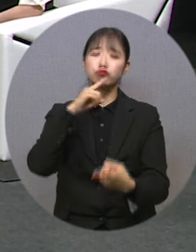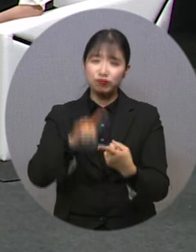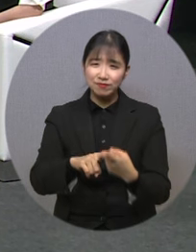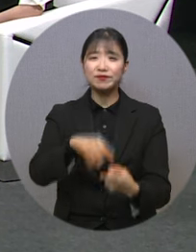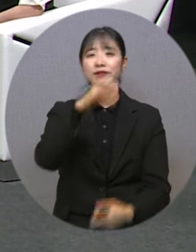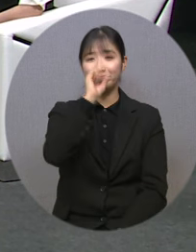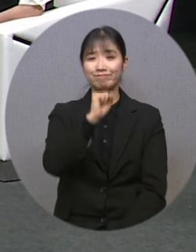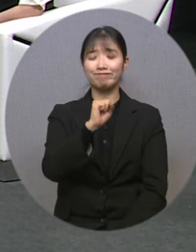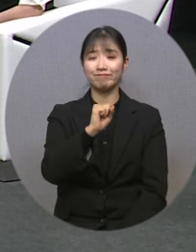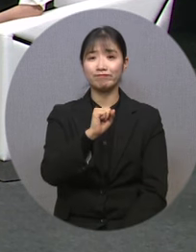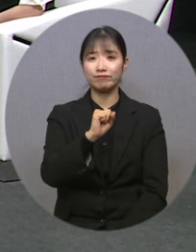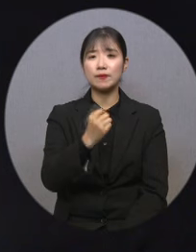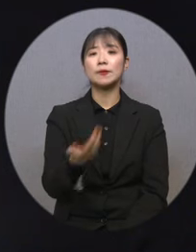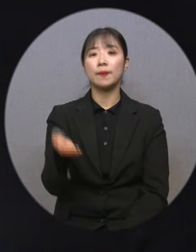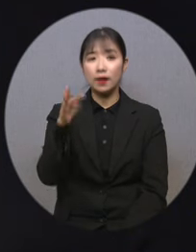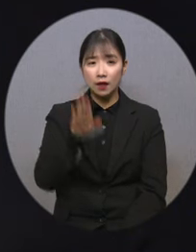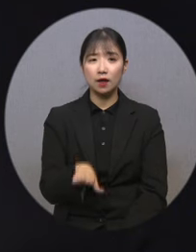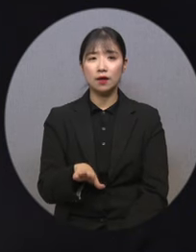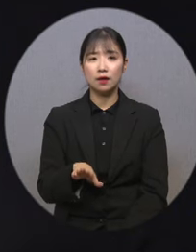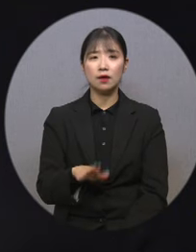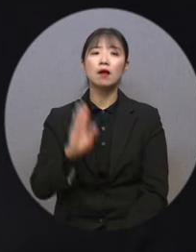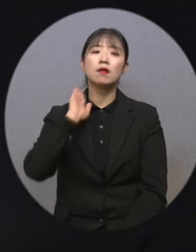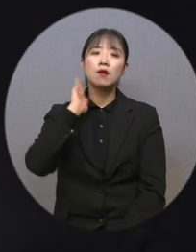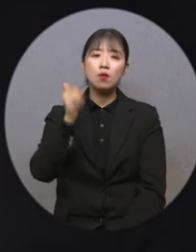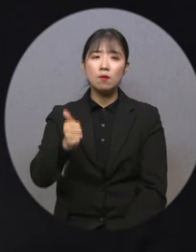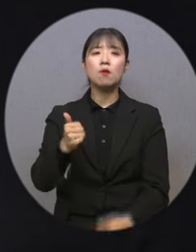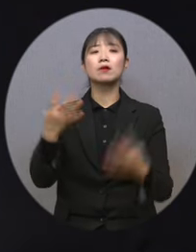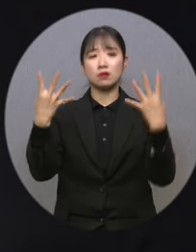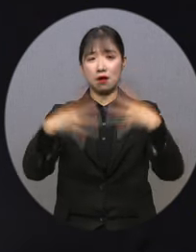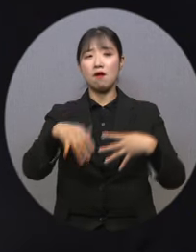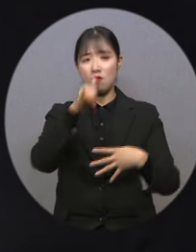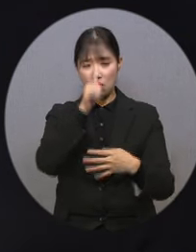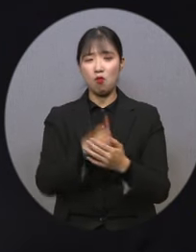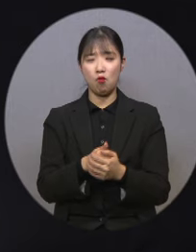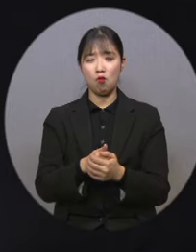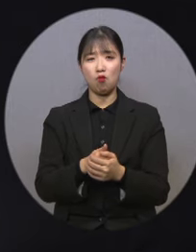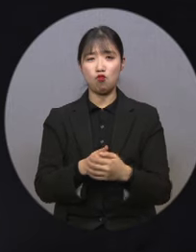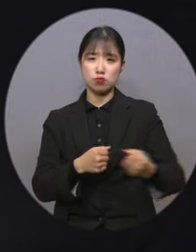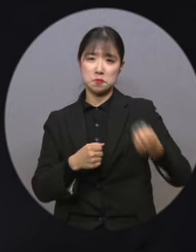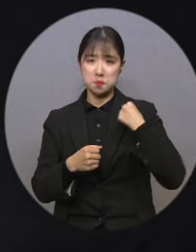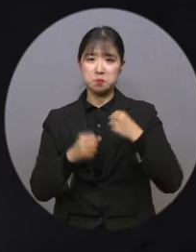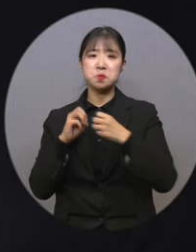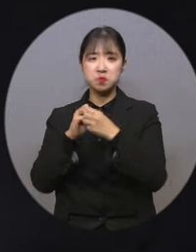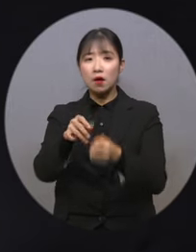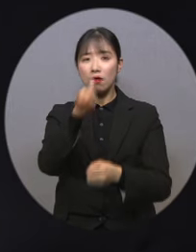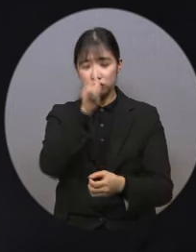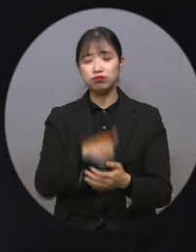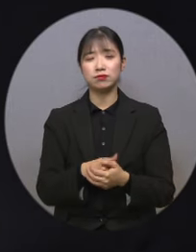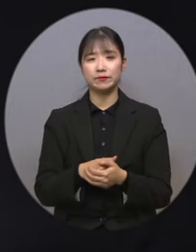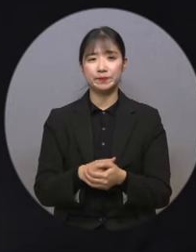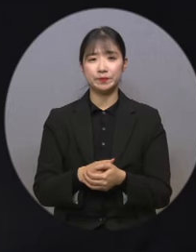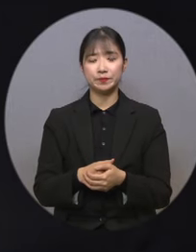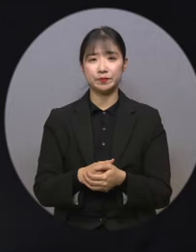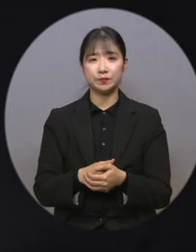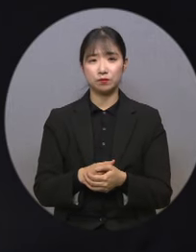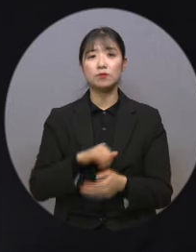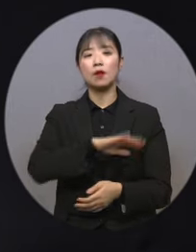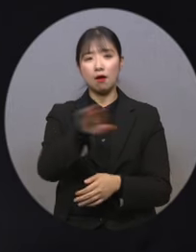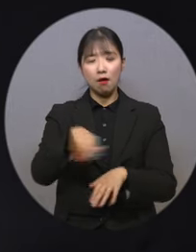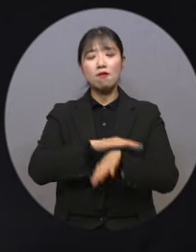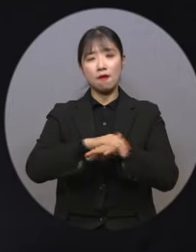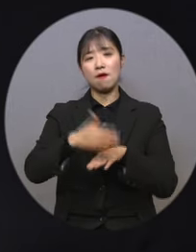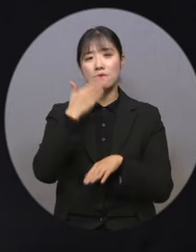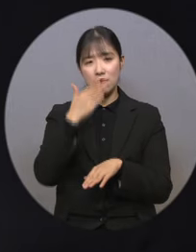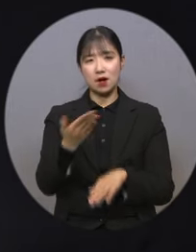다 좋고 그런데 대통령 자격도 있어요. 또 카리스마도 있습니다. 그분들이 다 잘할 수 있어요.